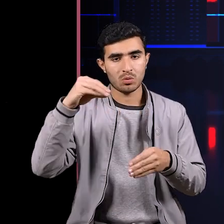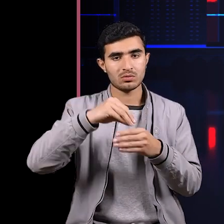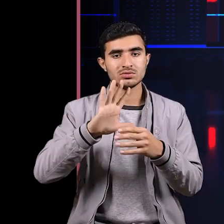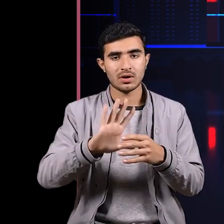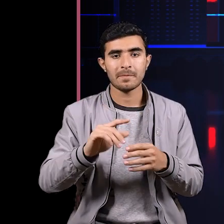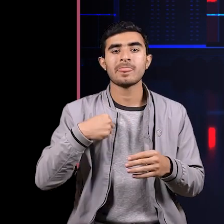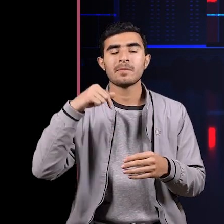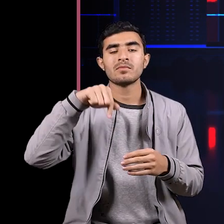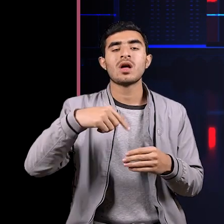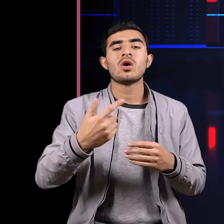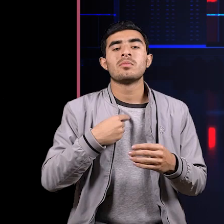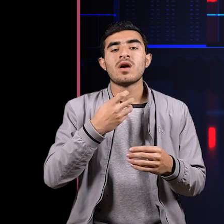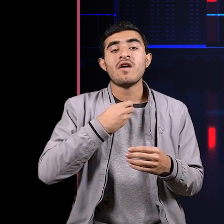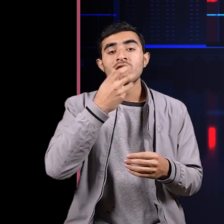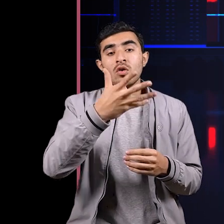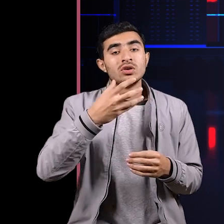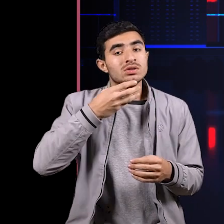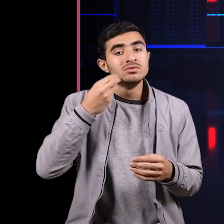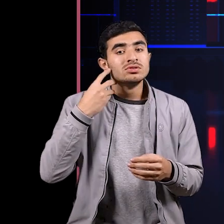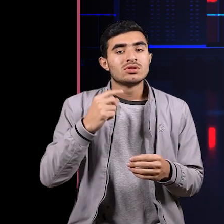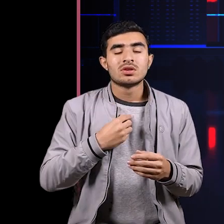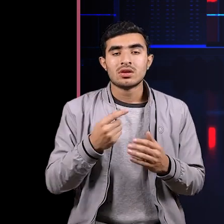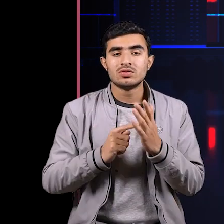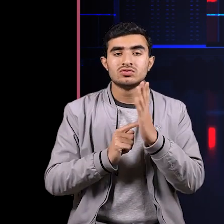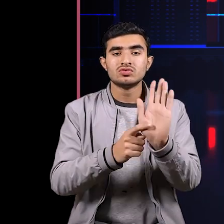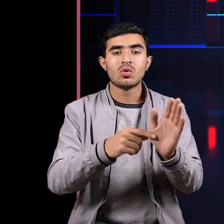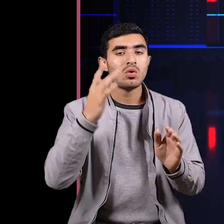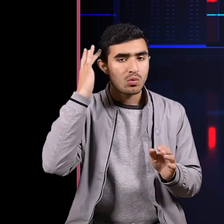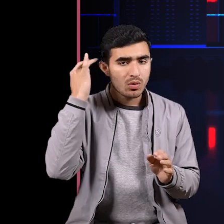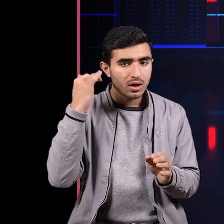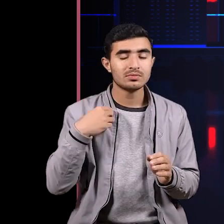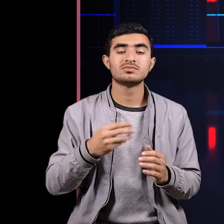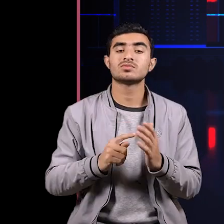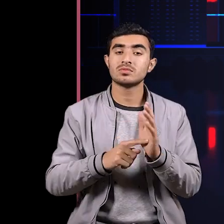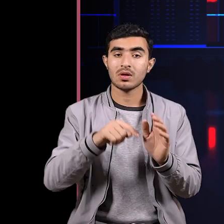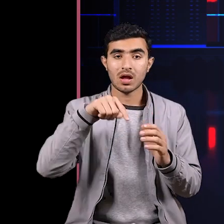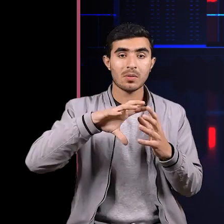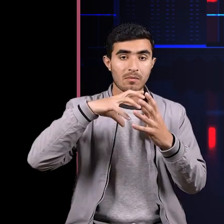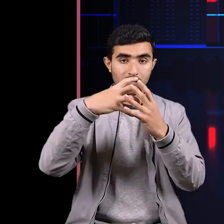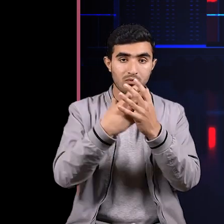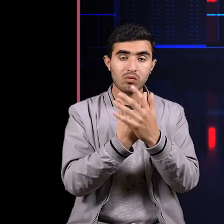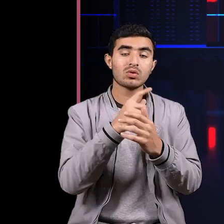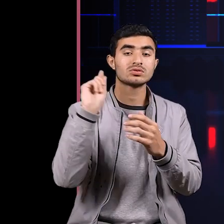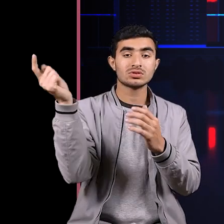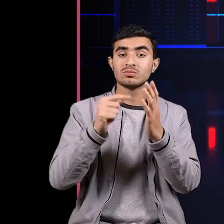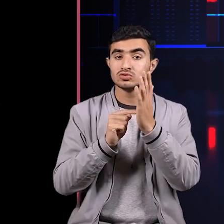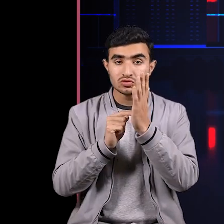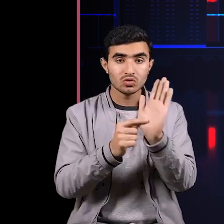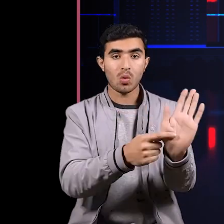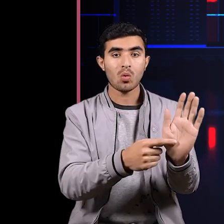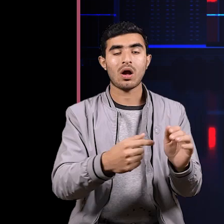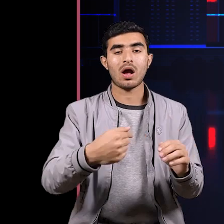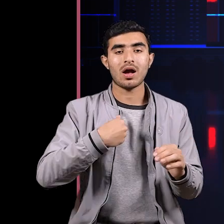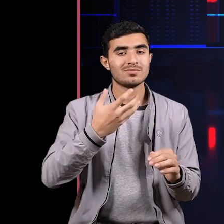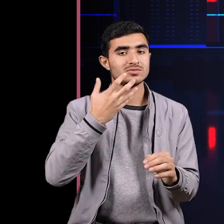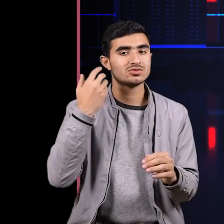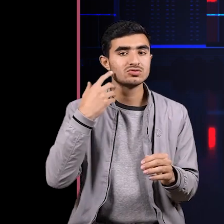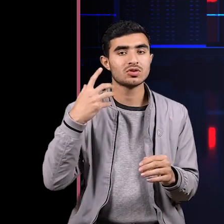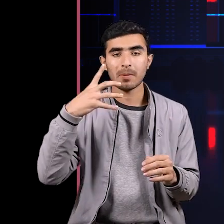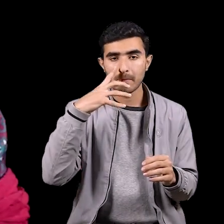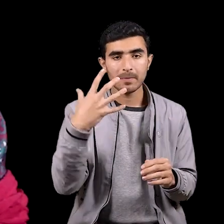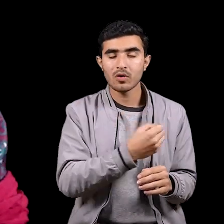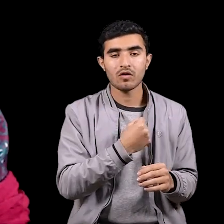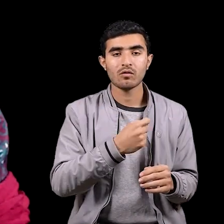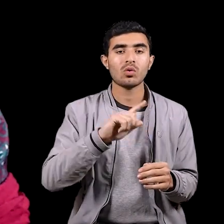को लाने का जो मकसद था वो ये था कि सिंध की सकाफ़त, तहज़ीब और तारीख़ को हम दुनिया के सामने ला सकें, स्पेशली आर